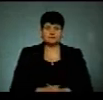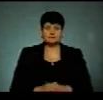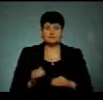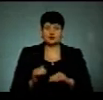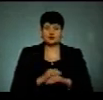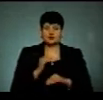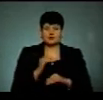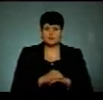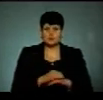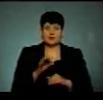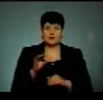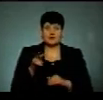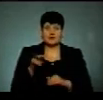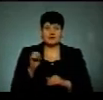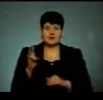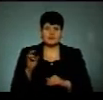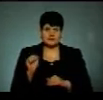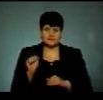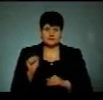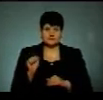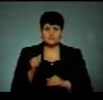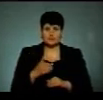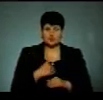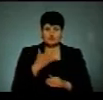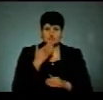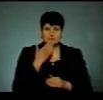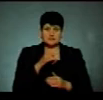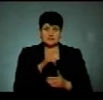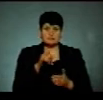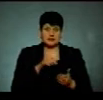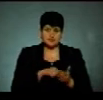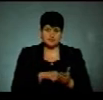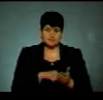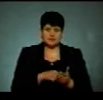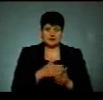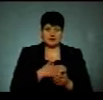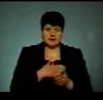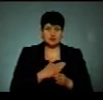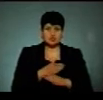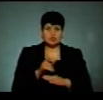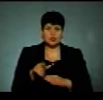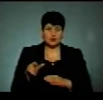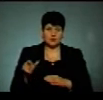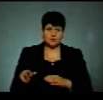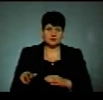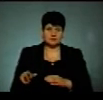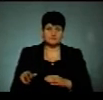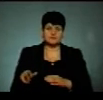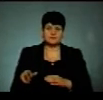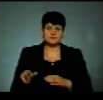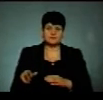Добрий вечір, Олена. Будь ласка, хочу задати питання нашим гостям в